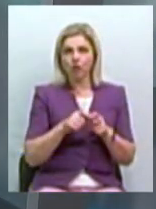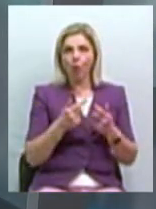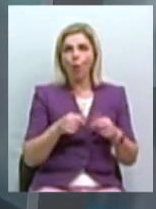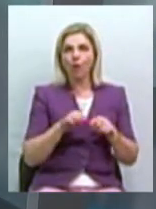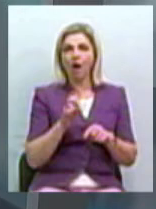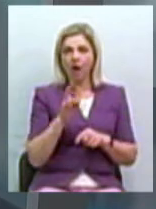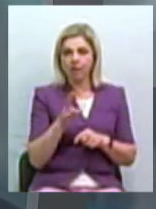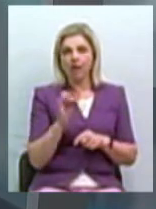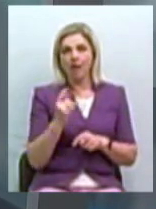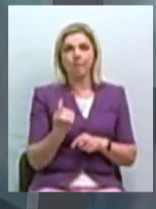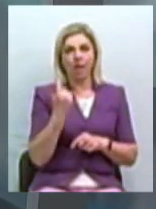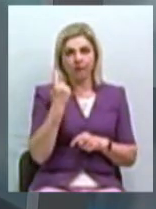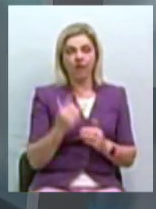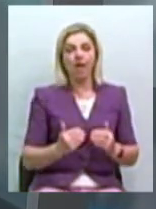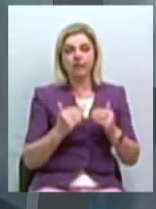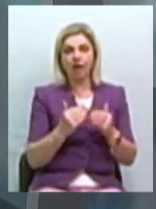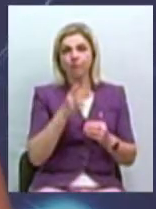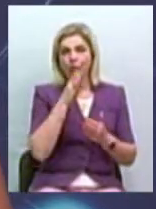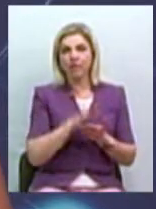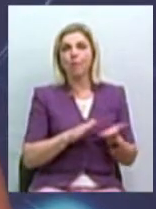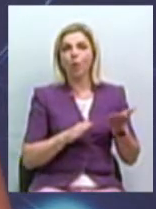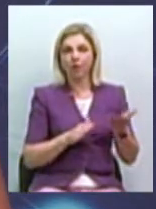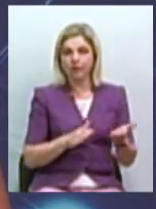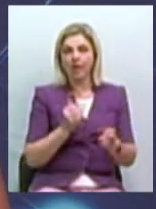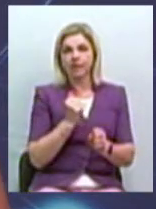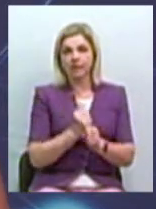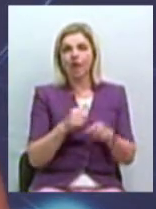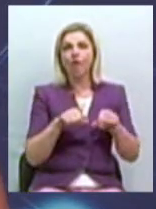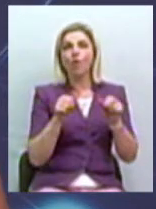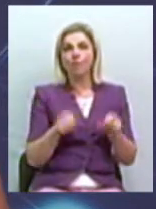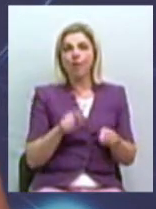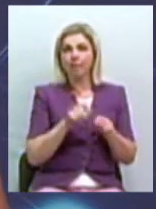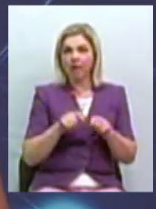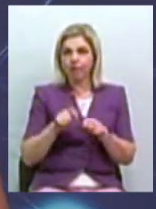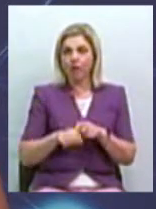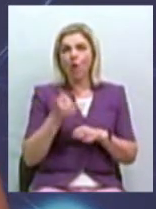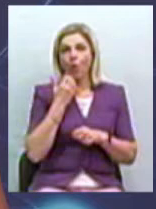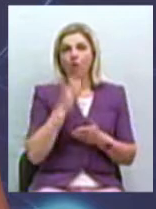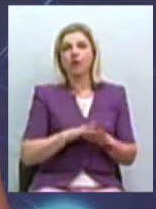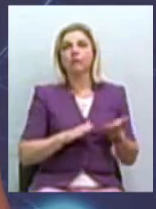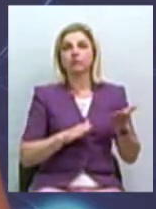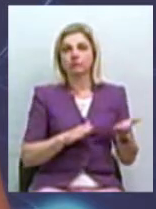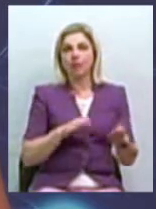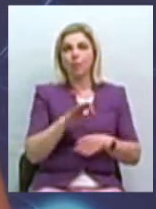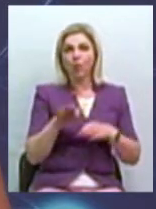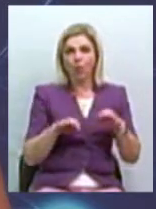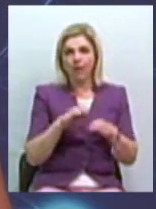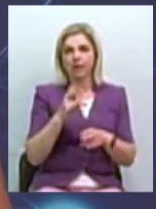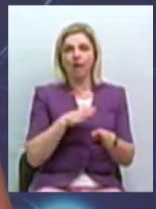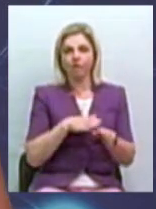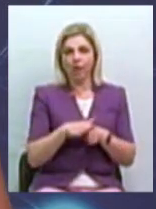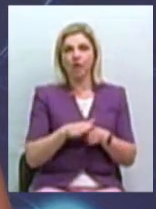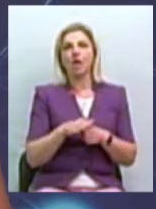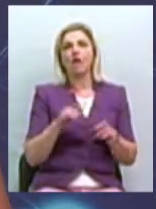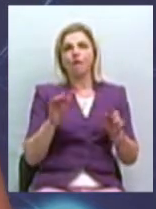І на першому етапі при поданні, да, ми здійснюємо формальну перевірку після того, як подається проєкт, на дотримання вимог